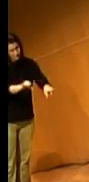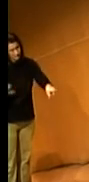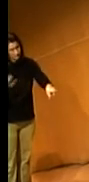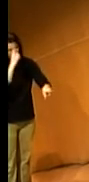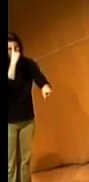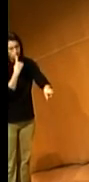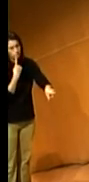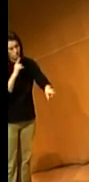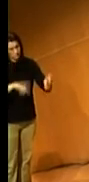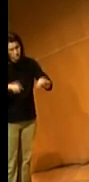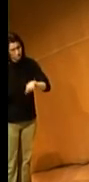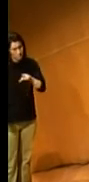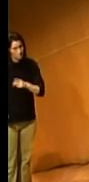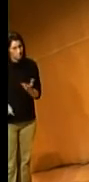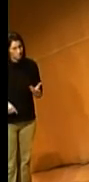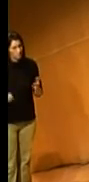des élèves